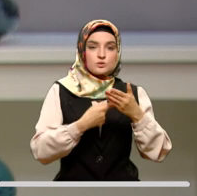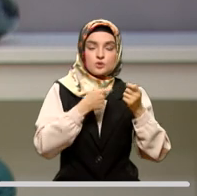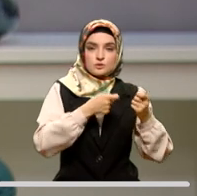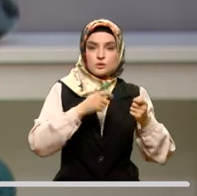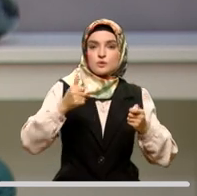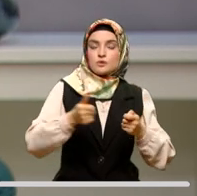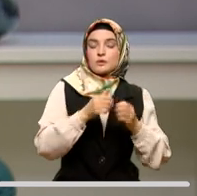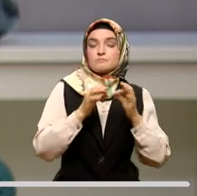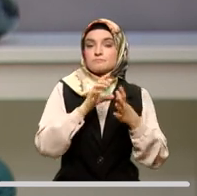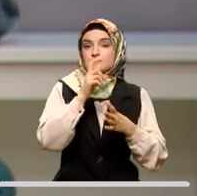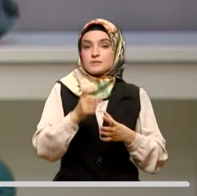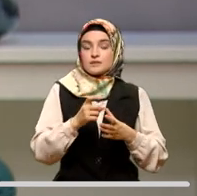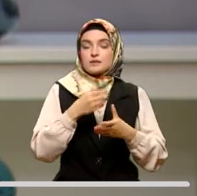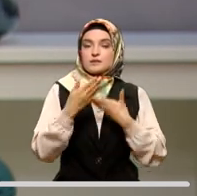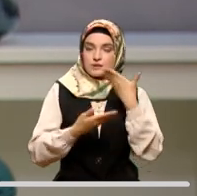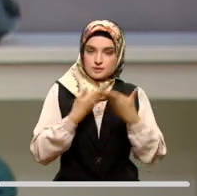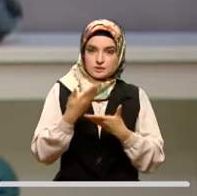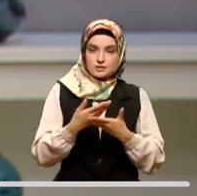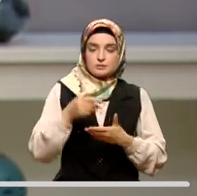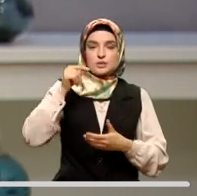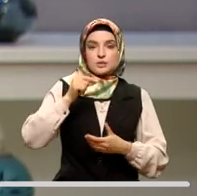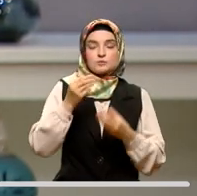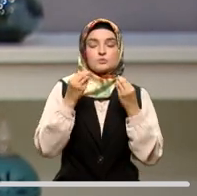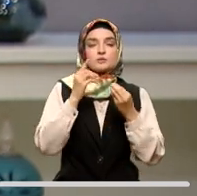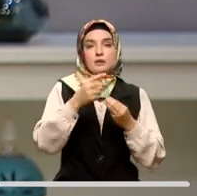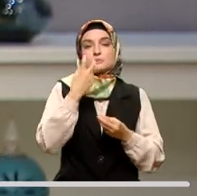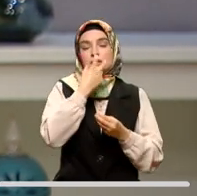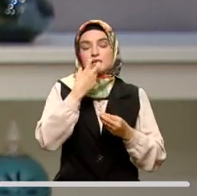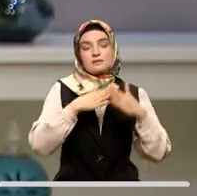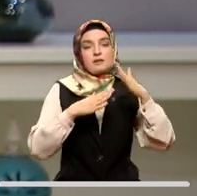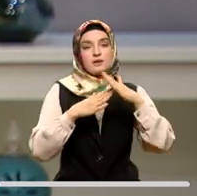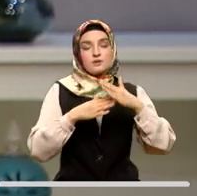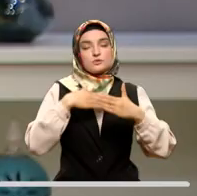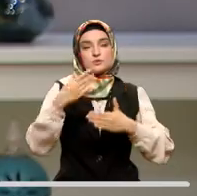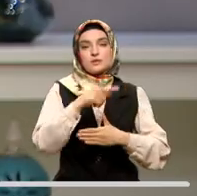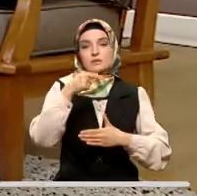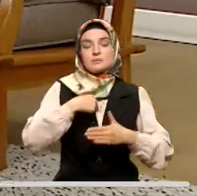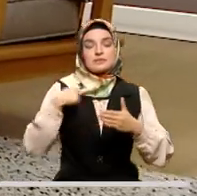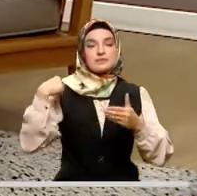neresi, orada neler oluyor? Detayını rica edeceğim. Ama şimdi güzel bir eser arası efendim, ardından biz buradayız.